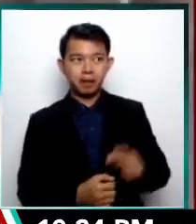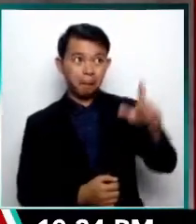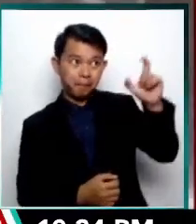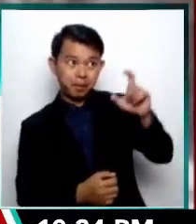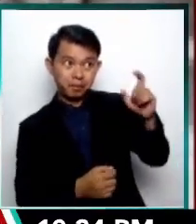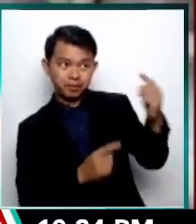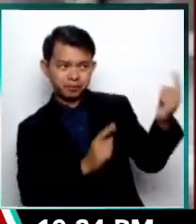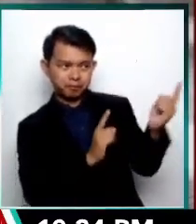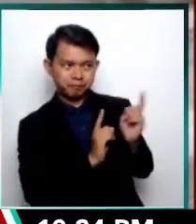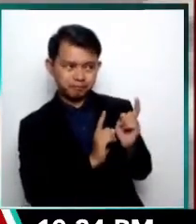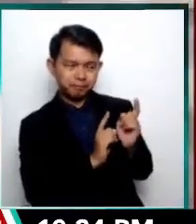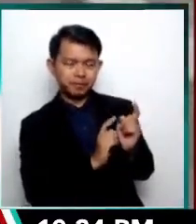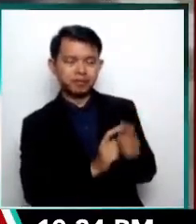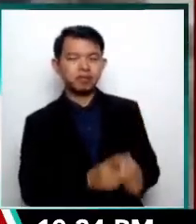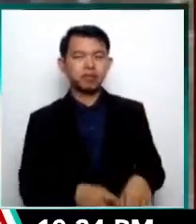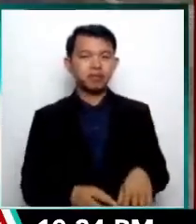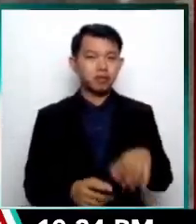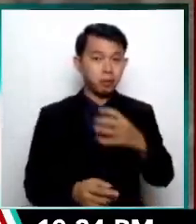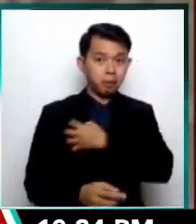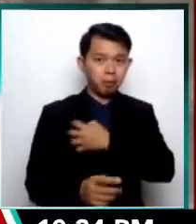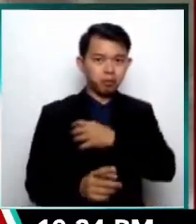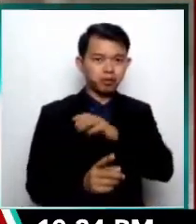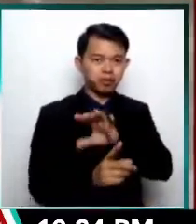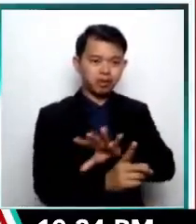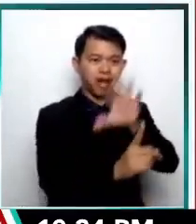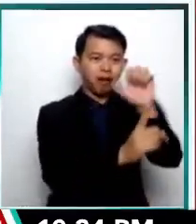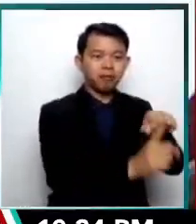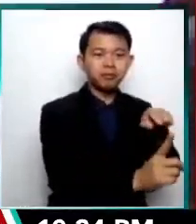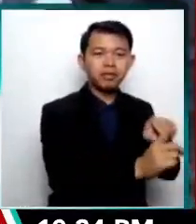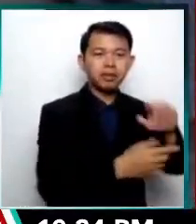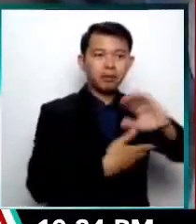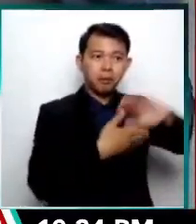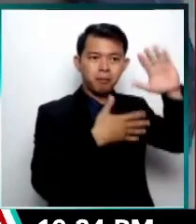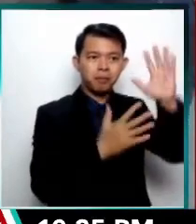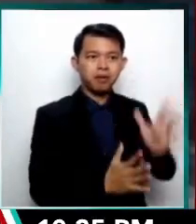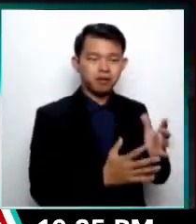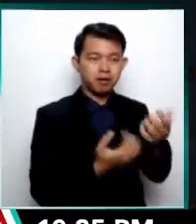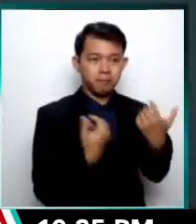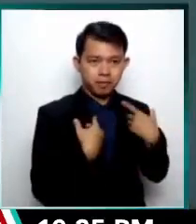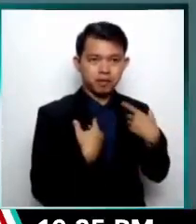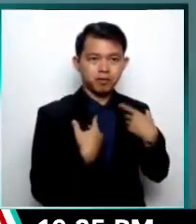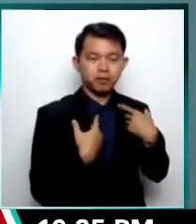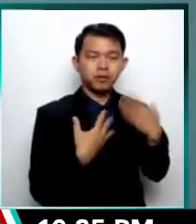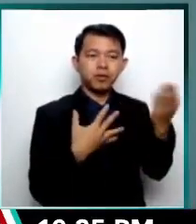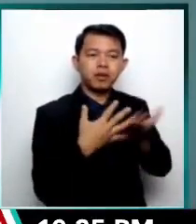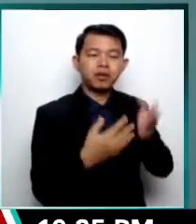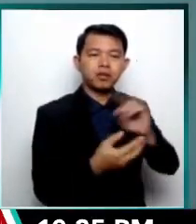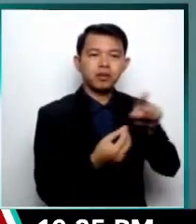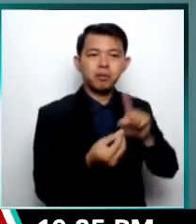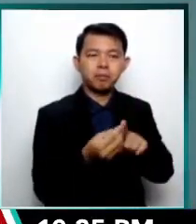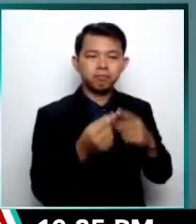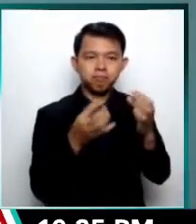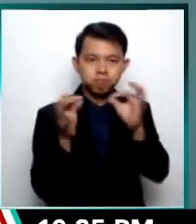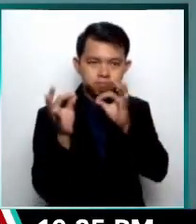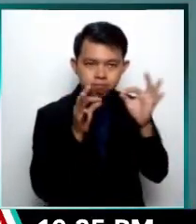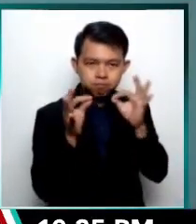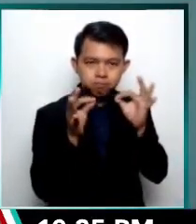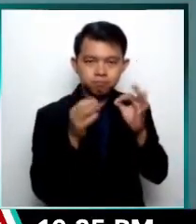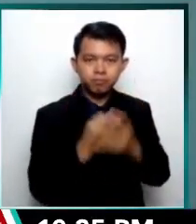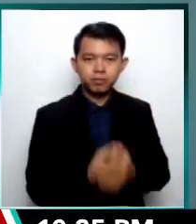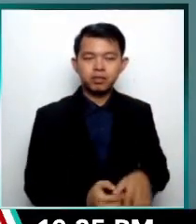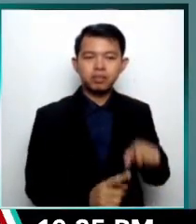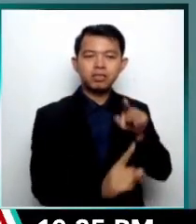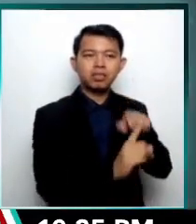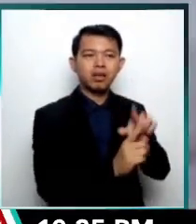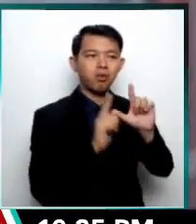agad na inaresto ng mga pulis ang isang vlogger na may kaso palang may kinalaman sa illegal na droga. Wanted siya sa Tacloban, Leyte, pero nagpuntang Pasig